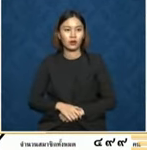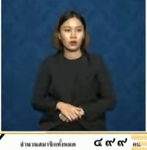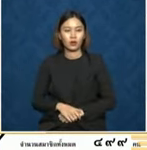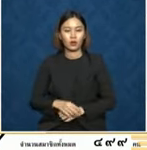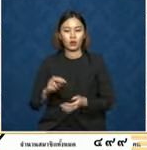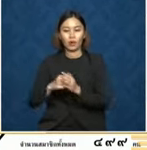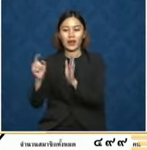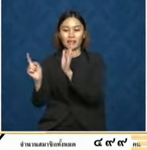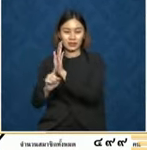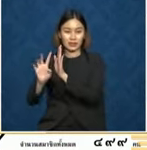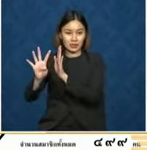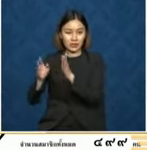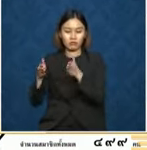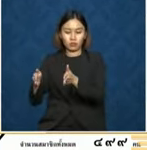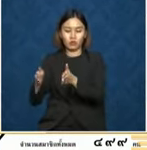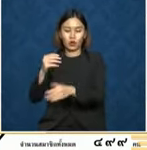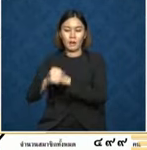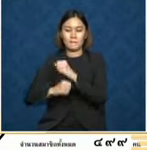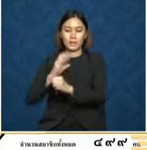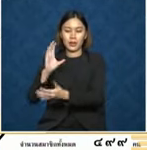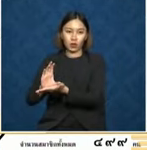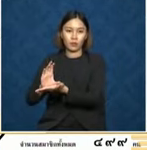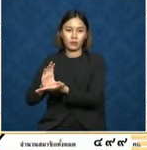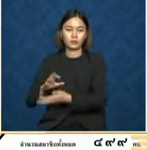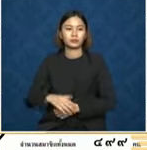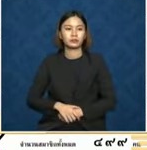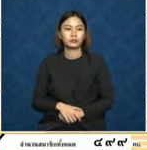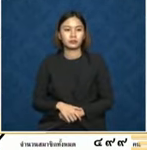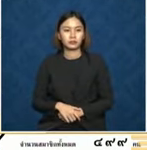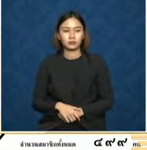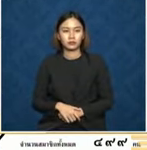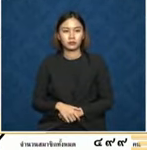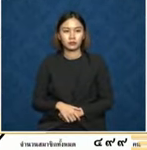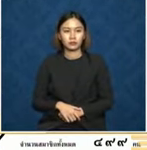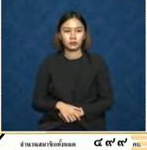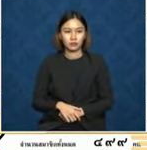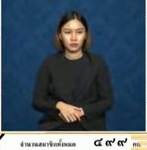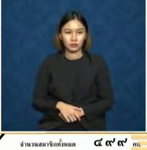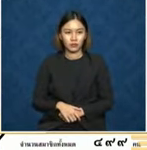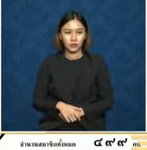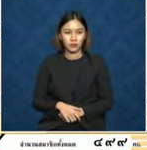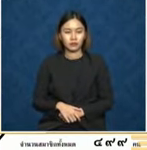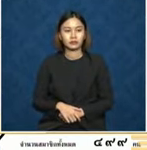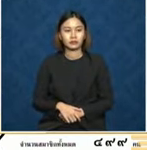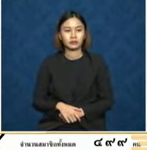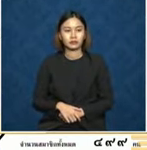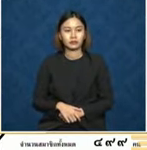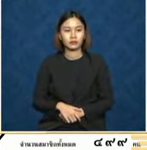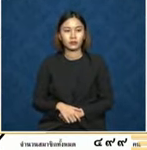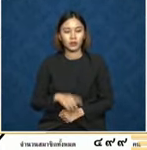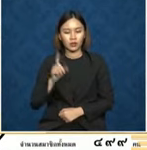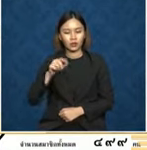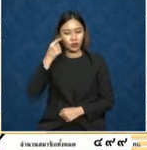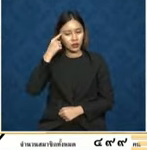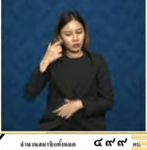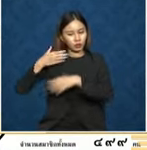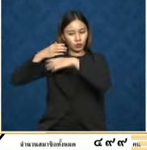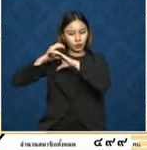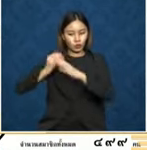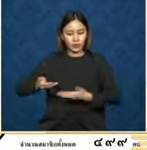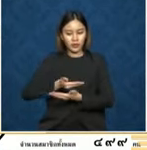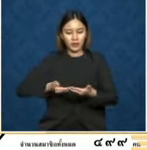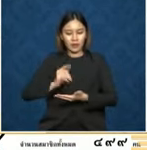าสที่4นะครับของปีงบประมาณซึ่งจริงแล้วนะครับอันนี้มาร์คไว้นะครับซึ่งจริงแล้วเราจะต้องมาทบทวนนะครับถึงช่ว